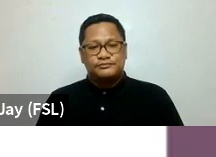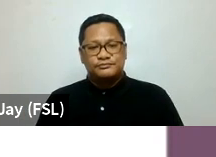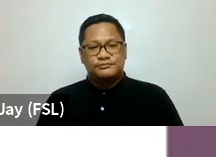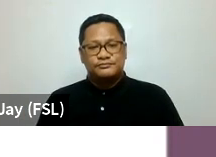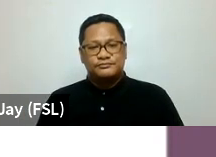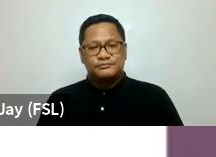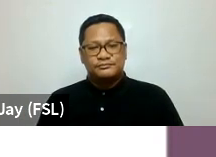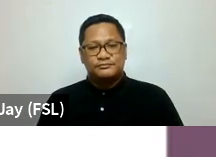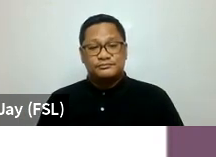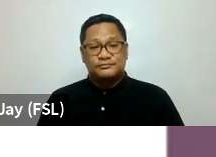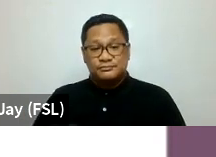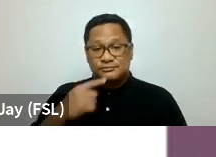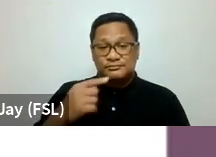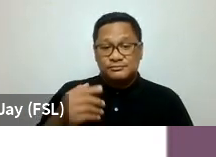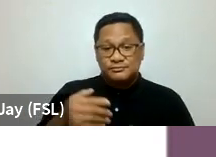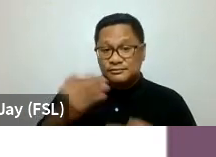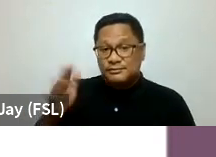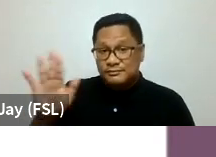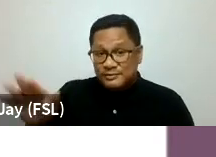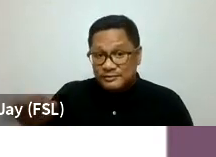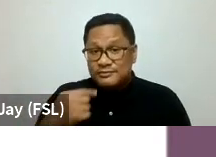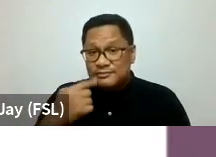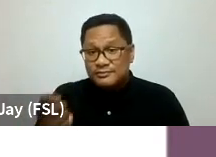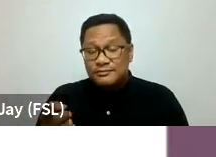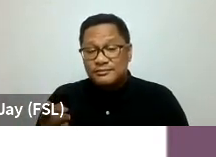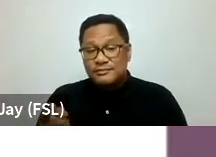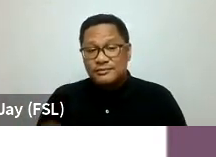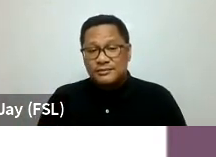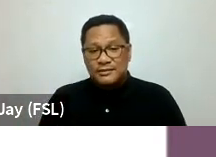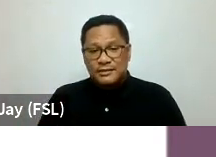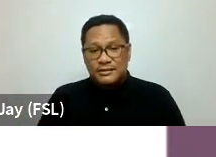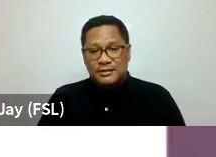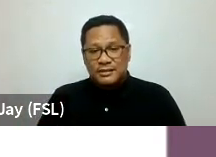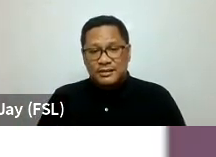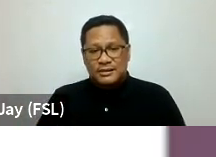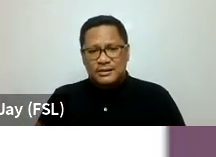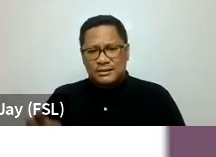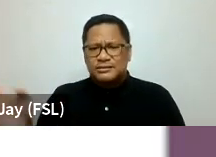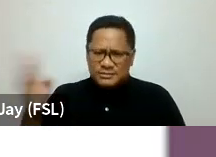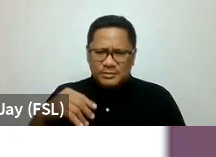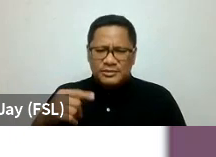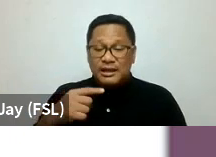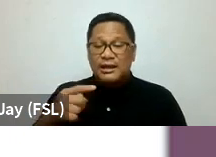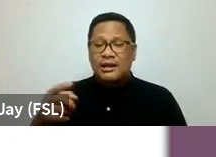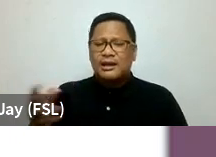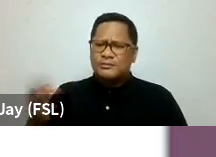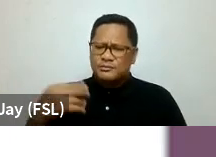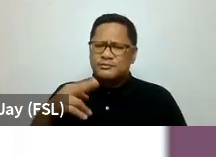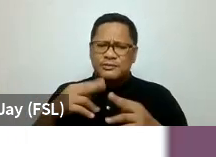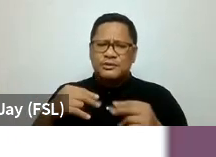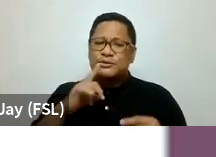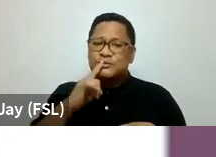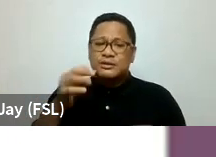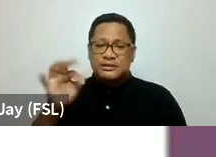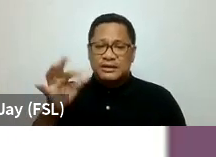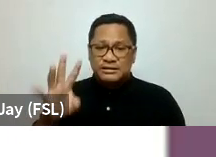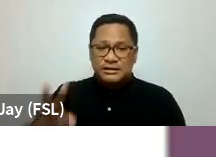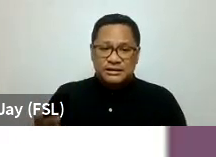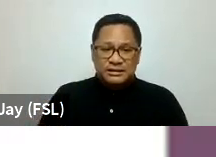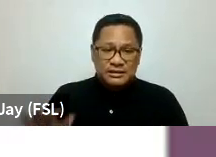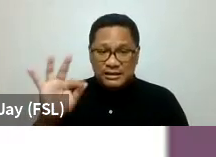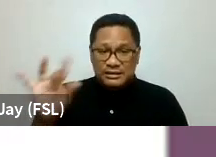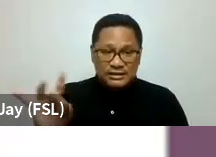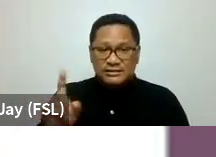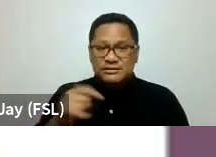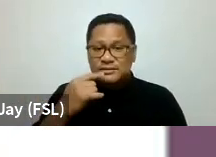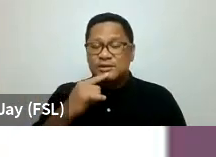Pare, pare, masyado na ako, pre. Oo, talaga? Pumansip ka naman. Homey pan situation number 98.